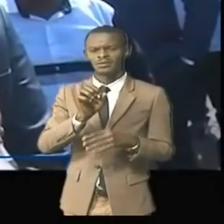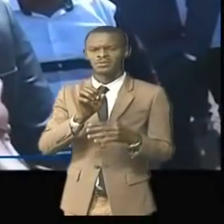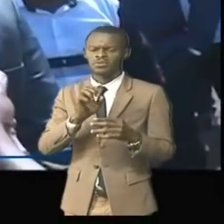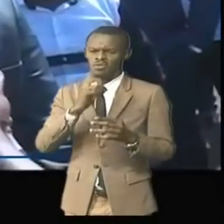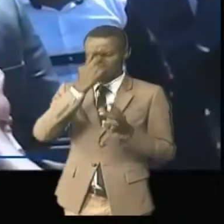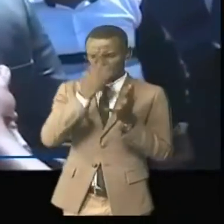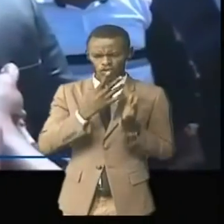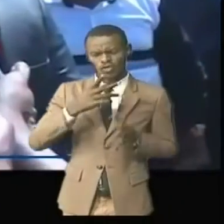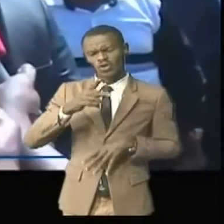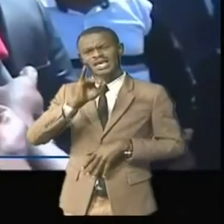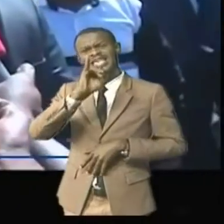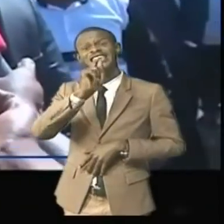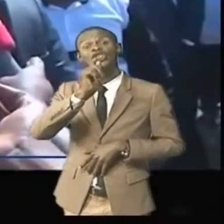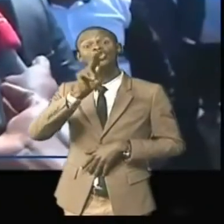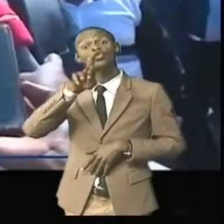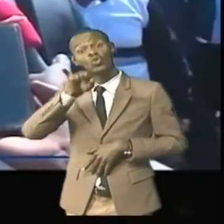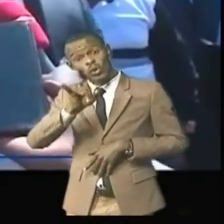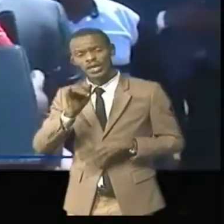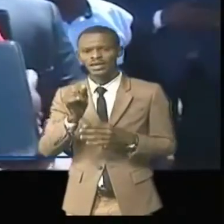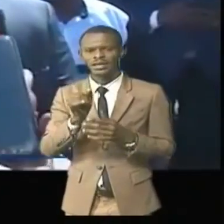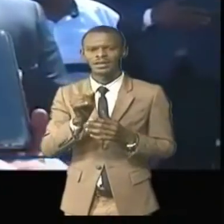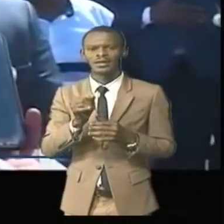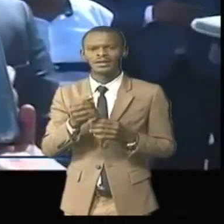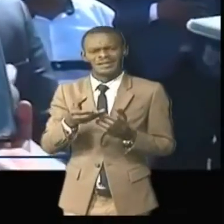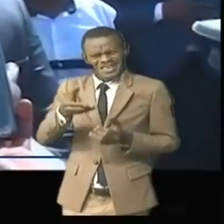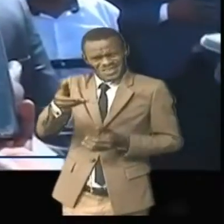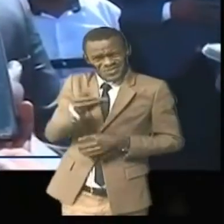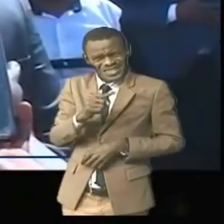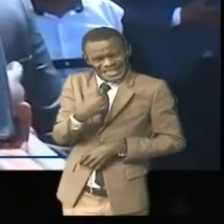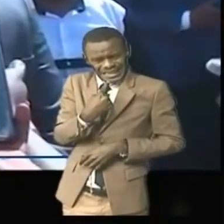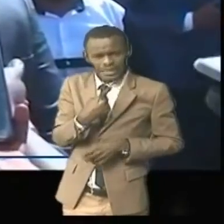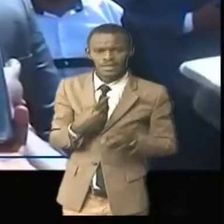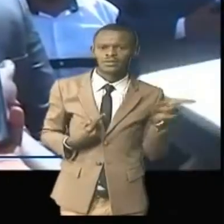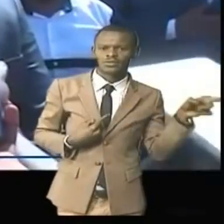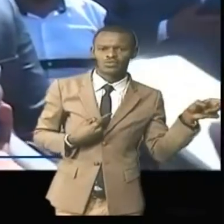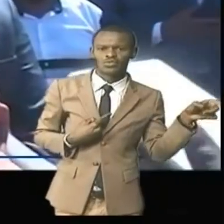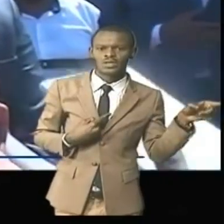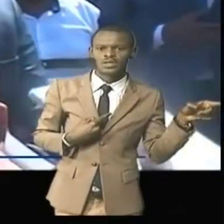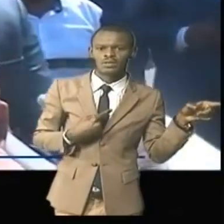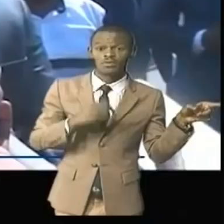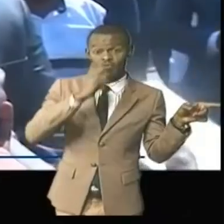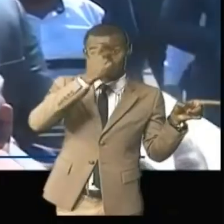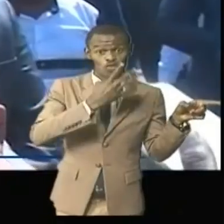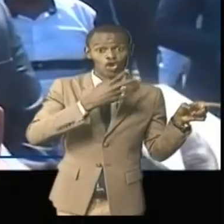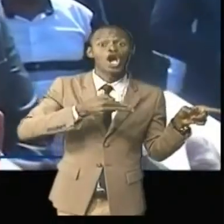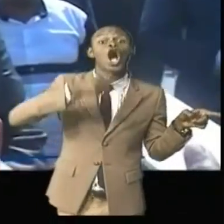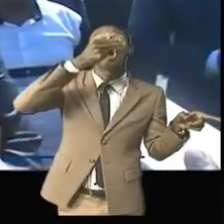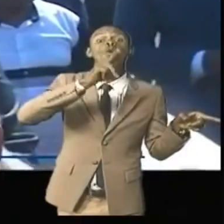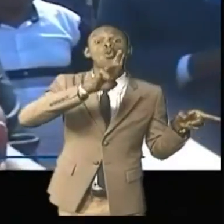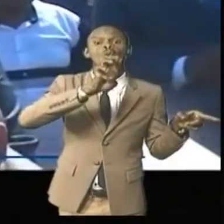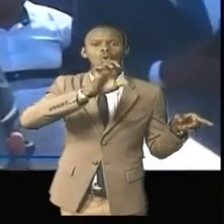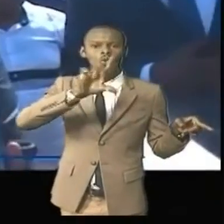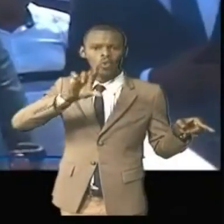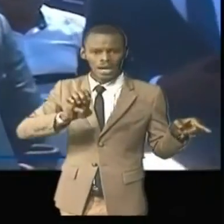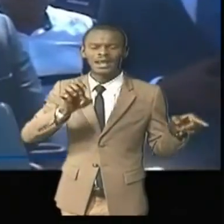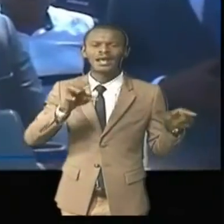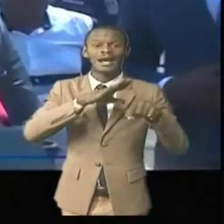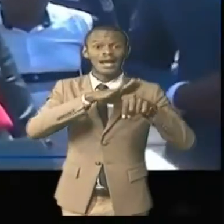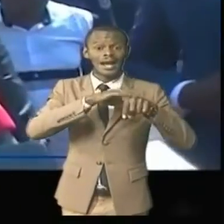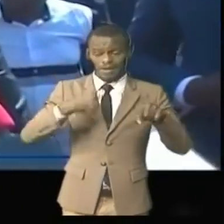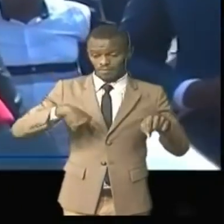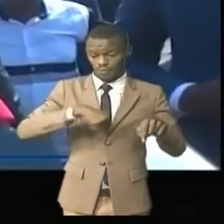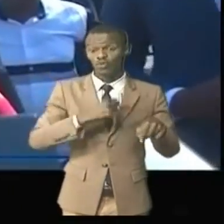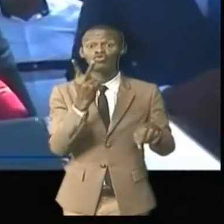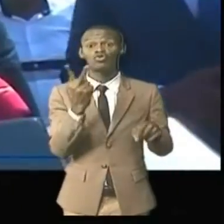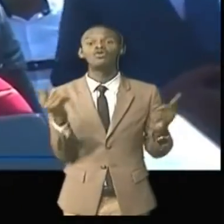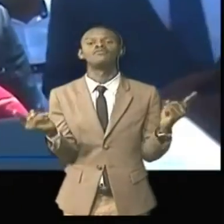la coopération interprovinciale. Et nous avons des choses à nous dire dans le cadre de la gestion de nos provinces. Et c'est